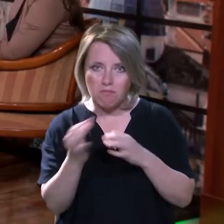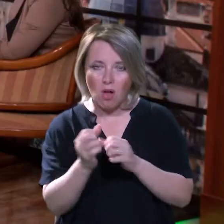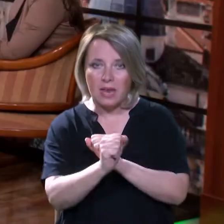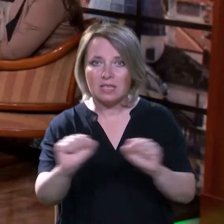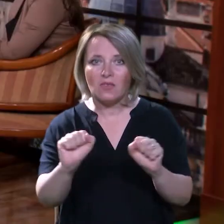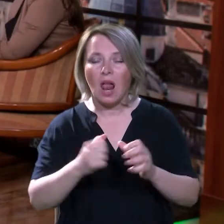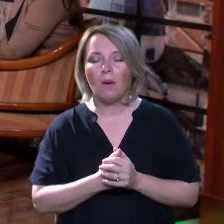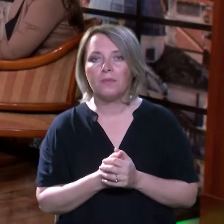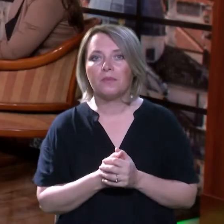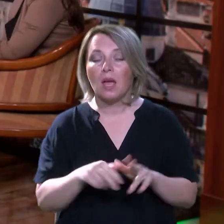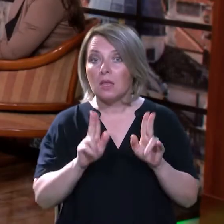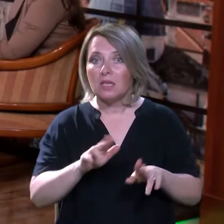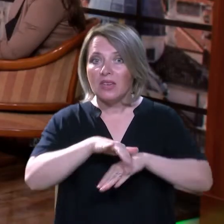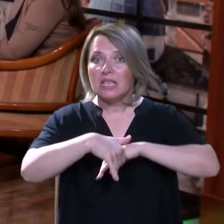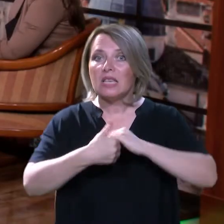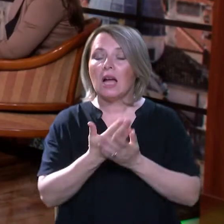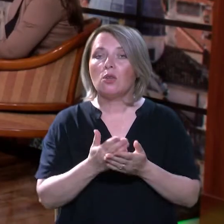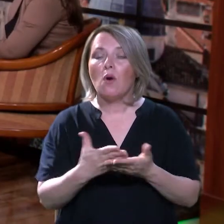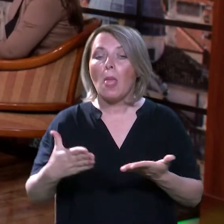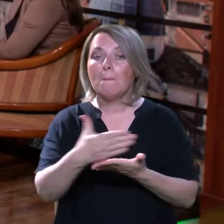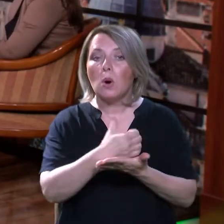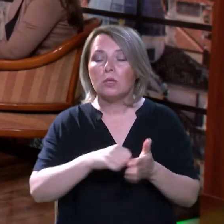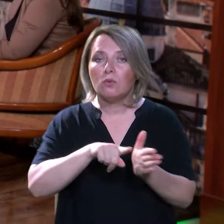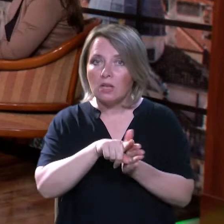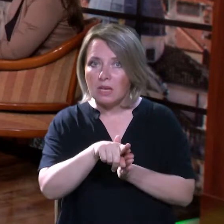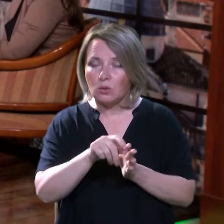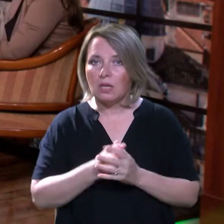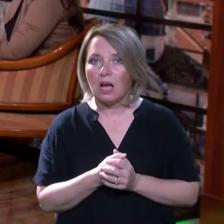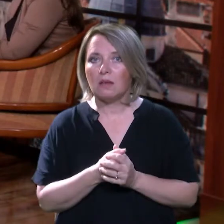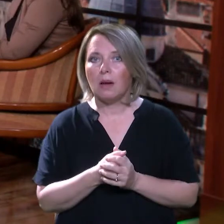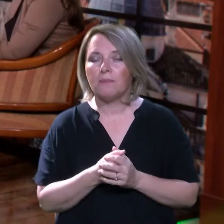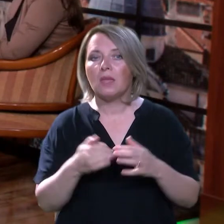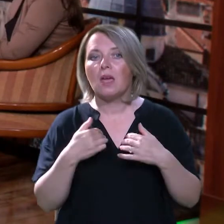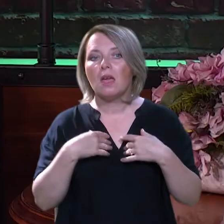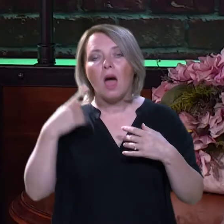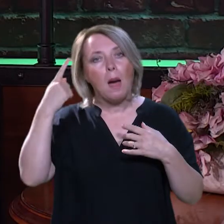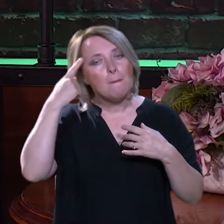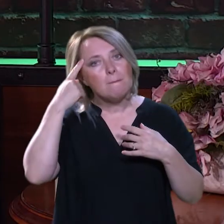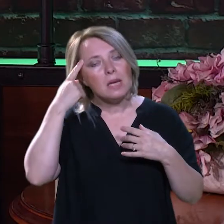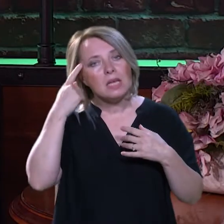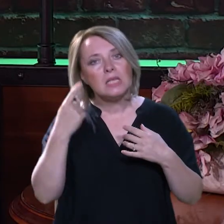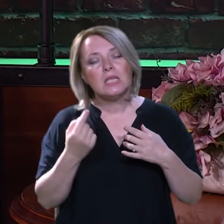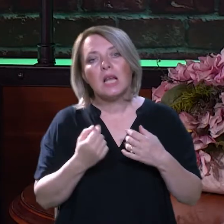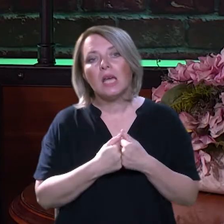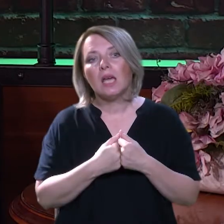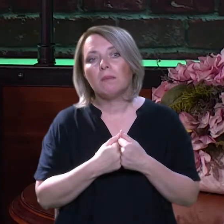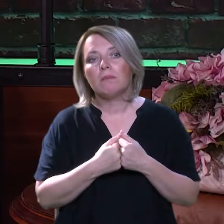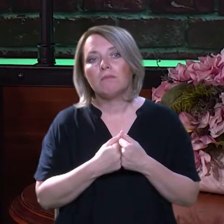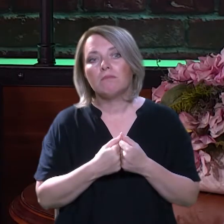i razvijalo se. Jeste li zadovoljni postignutim rezultatima? Pa ja mislim da je do mene utjecaj,